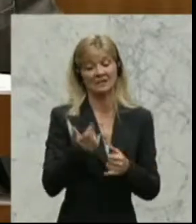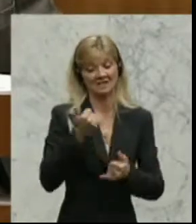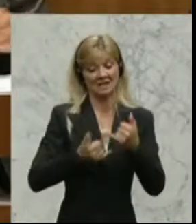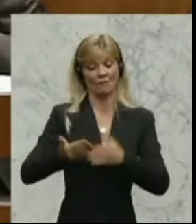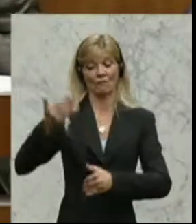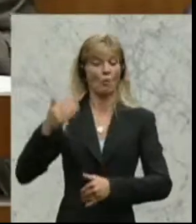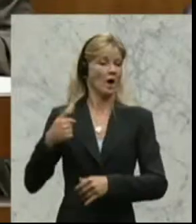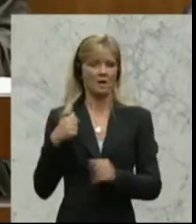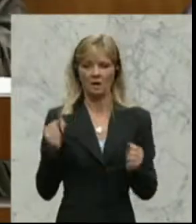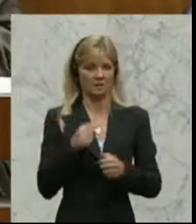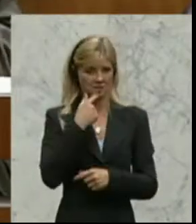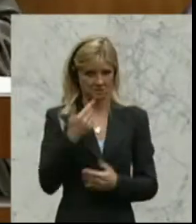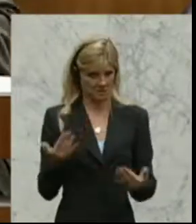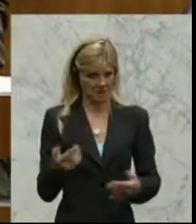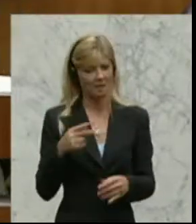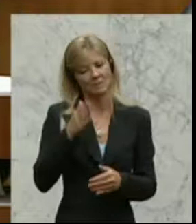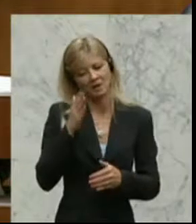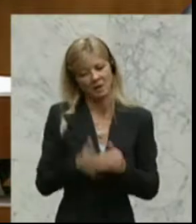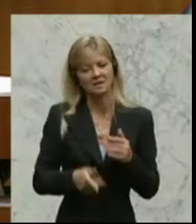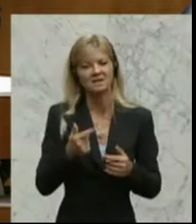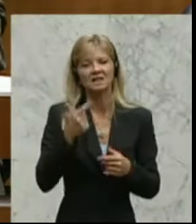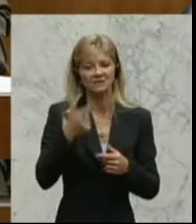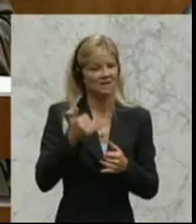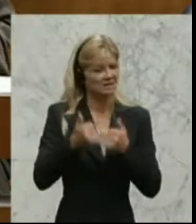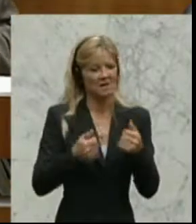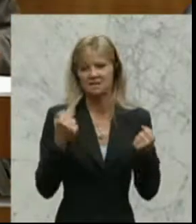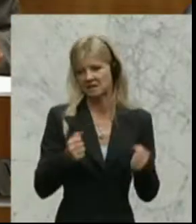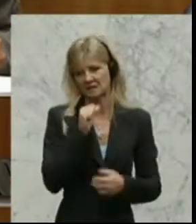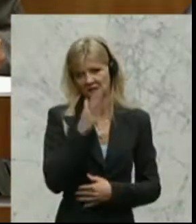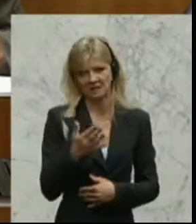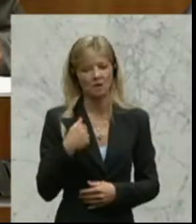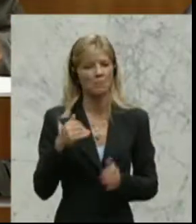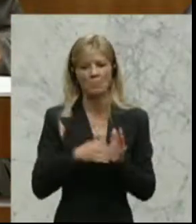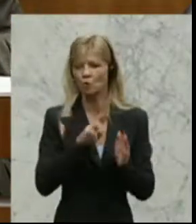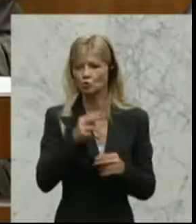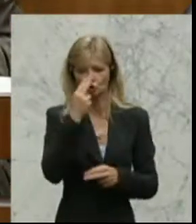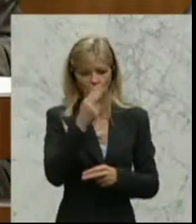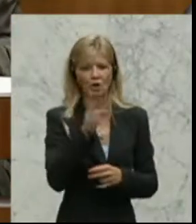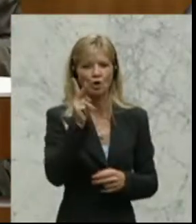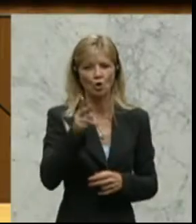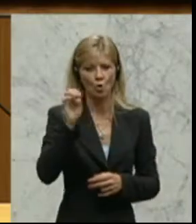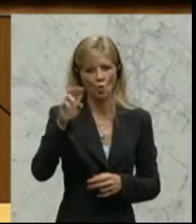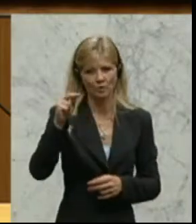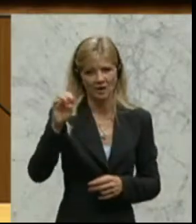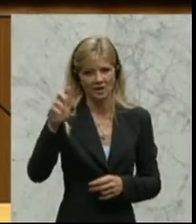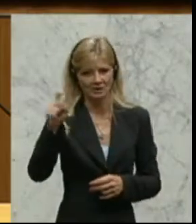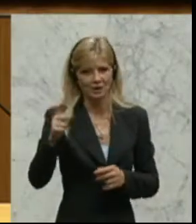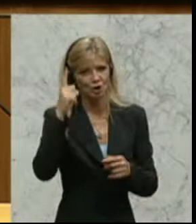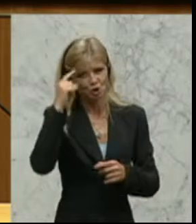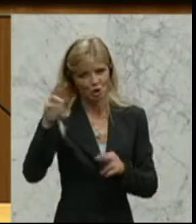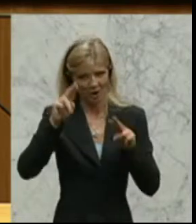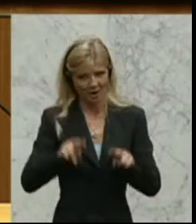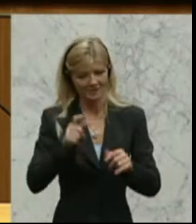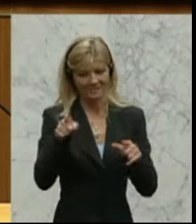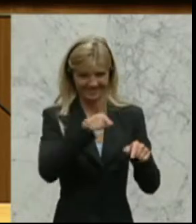Jahren definitiv sicher nicht. Und Sie brauchten sich nur den Kodex Steuerrecht anschauen, also die Sammlung des österreichischen Steuerrechts. Das ist in